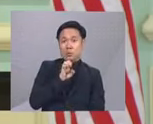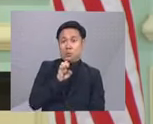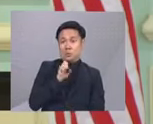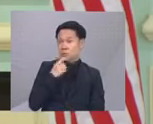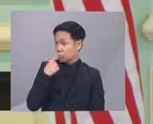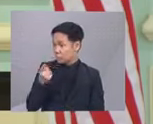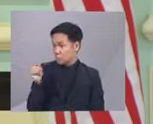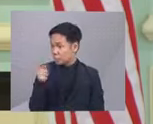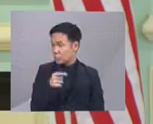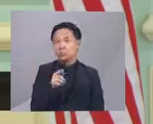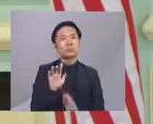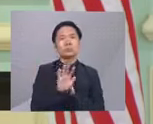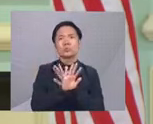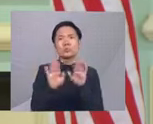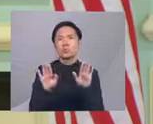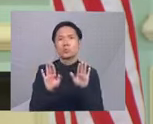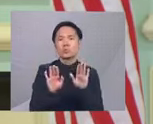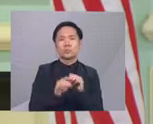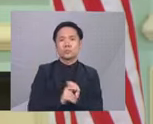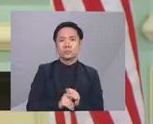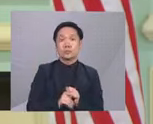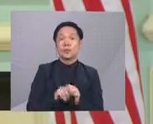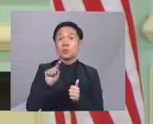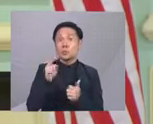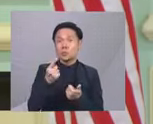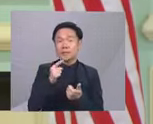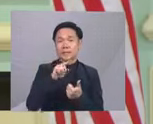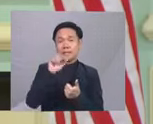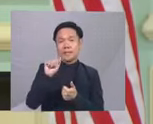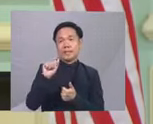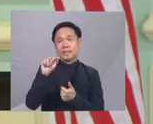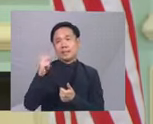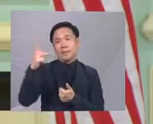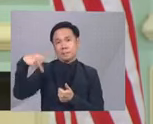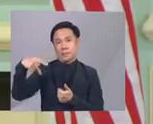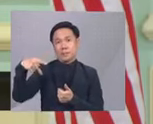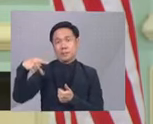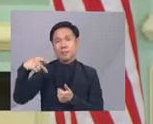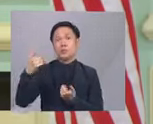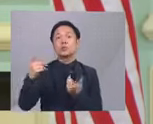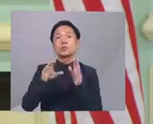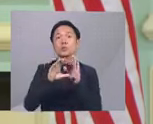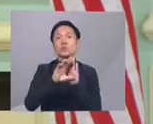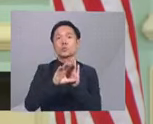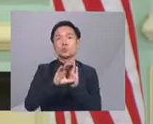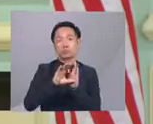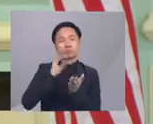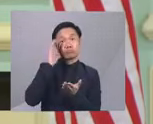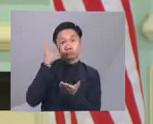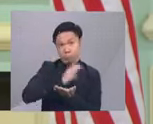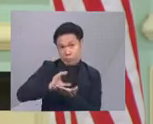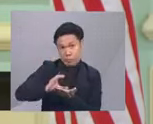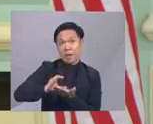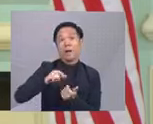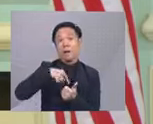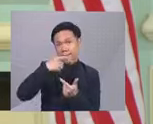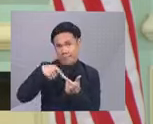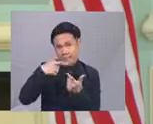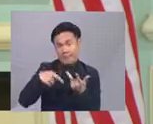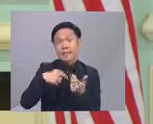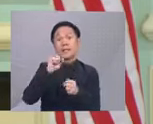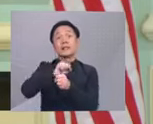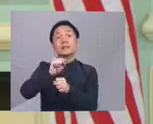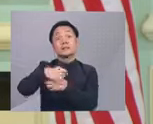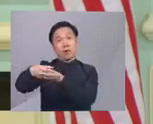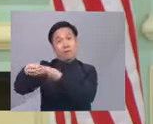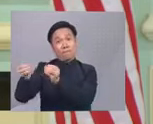hari hanyalah AKP, anggota khidmat pengurusan itu. Seperti kerani dan sebagainya itu termasuk dalam